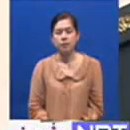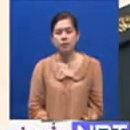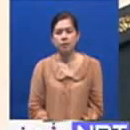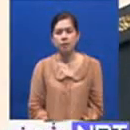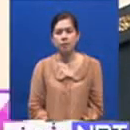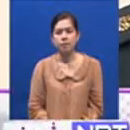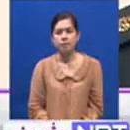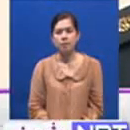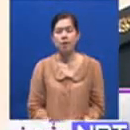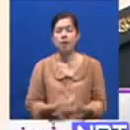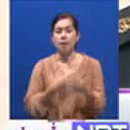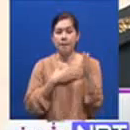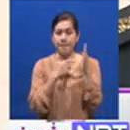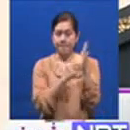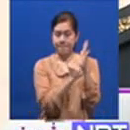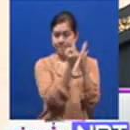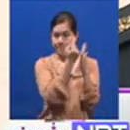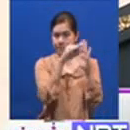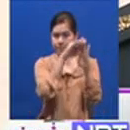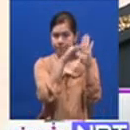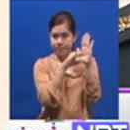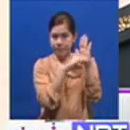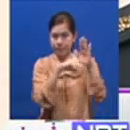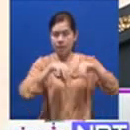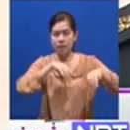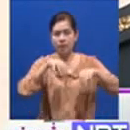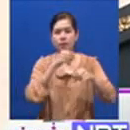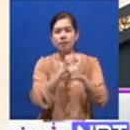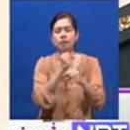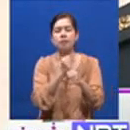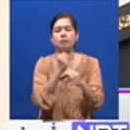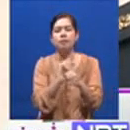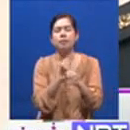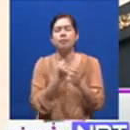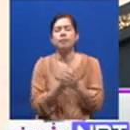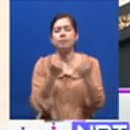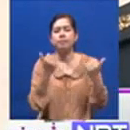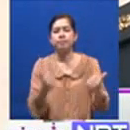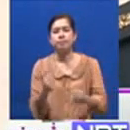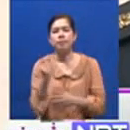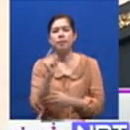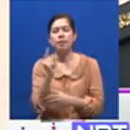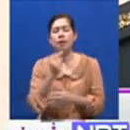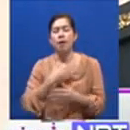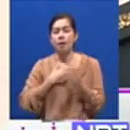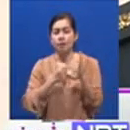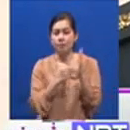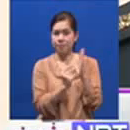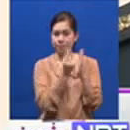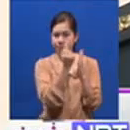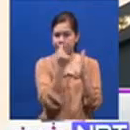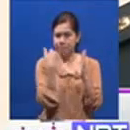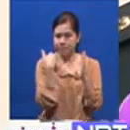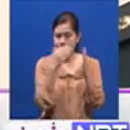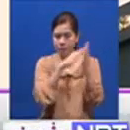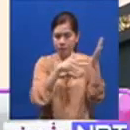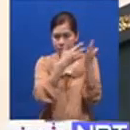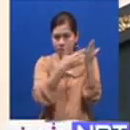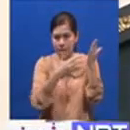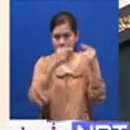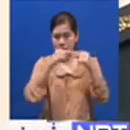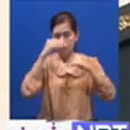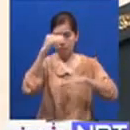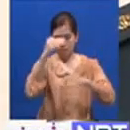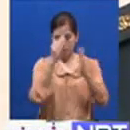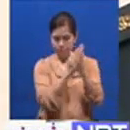การที่เราจะเริ่มกระบวนการเหล่านี้นะครับให้ชัดเจนอีกครั้งหนึ่งเนี่ยเราจะมีกรอบในการปฏิบัติอย่าง